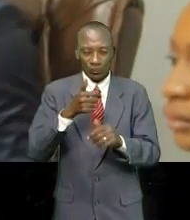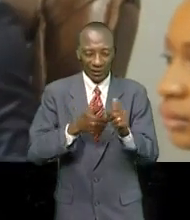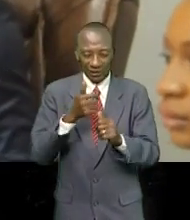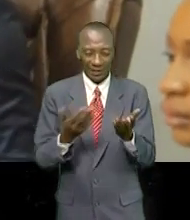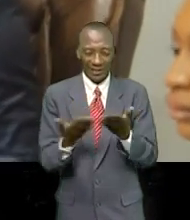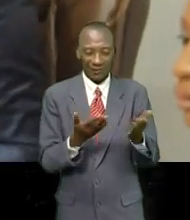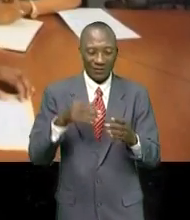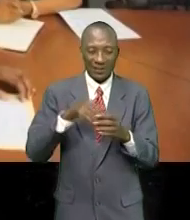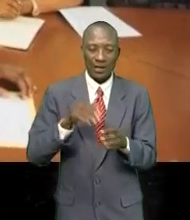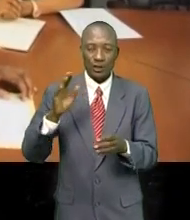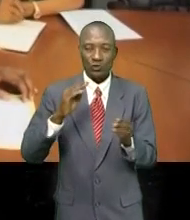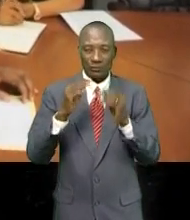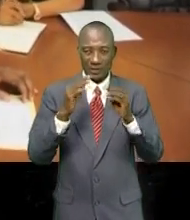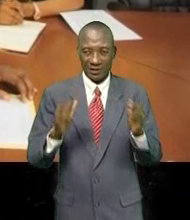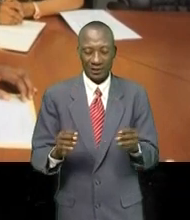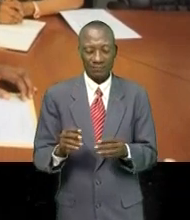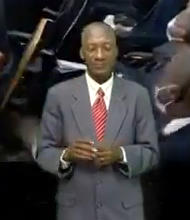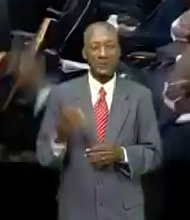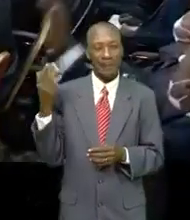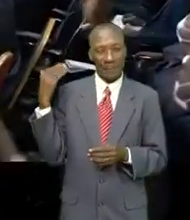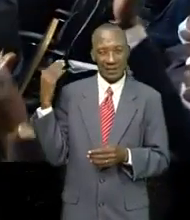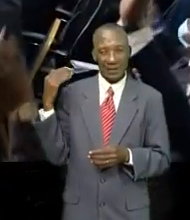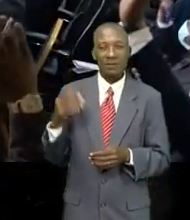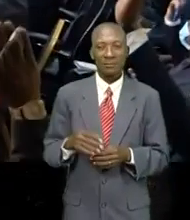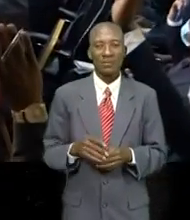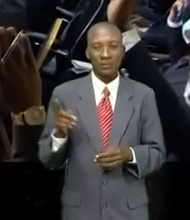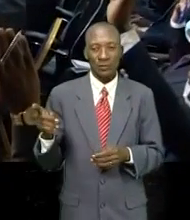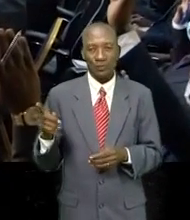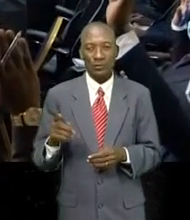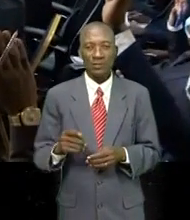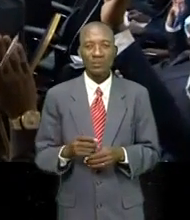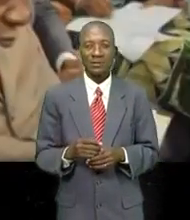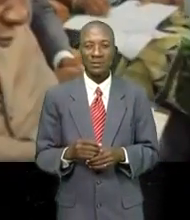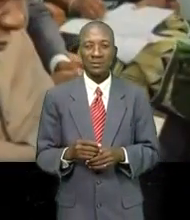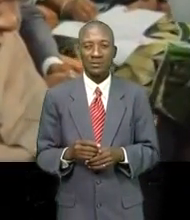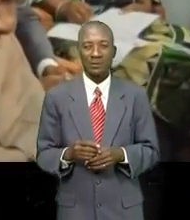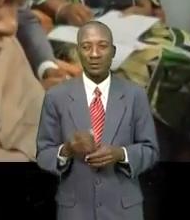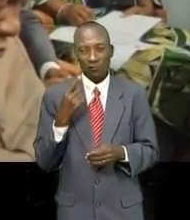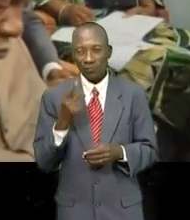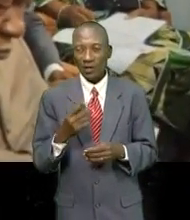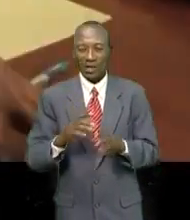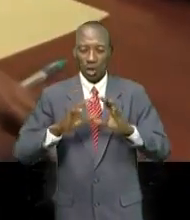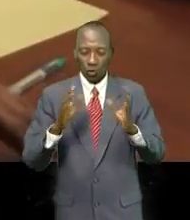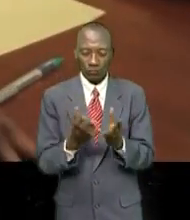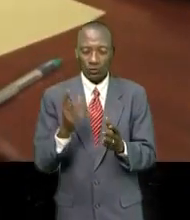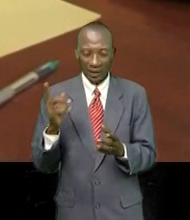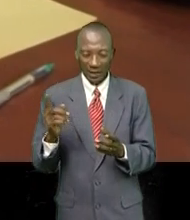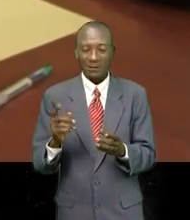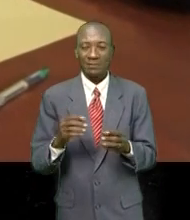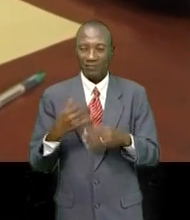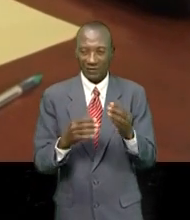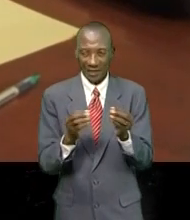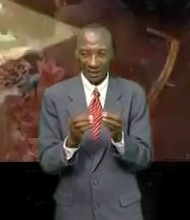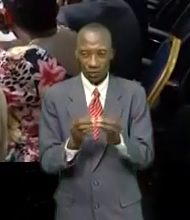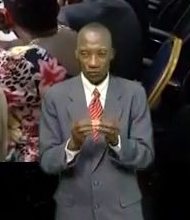Ce lundi 10 mai, il a été adopté la mise en place d'une commission pour déclencher l'émergence de ces secteurs. Séance tenante, le professeur